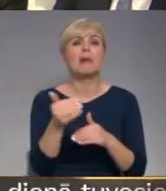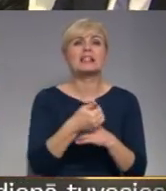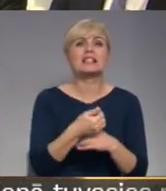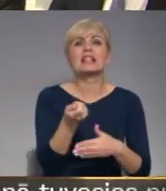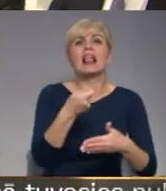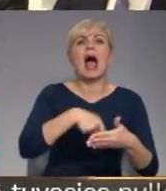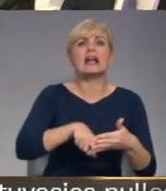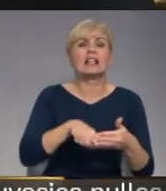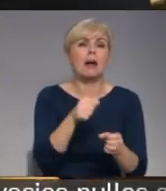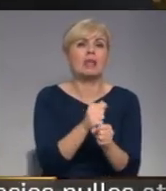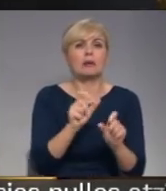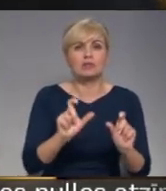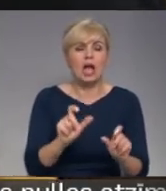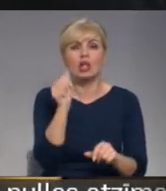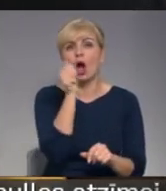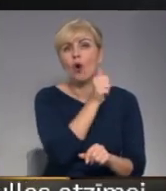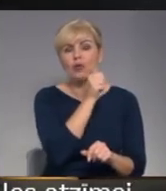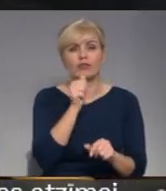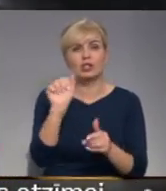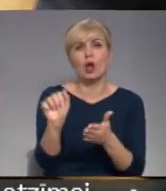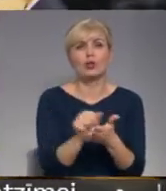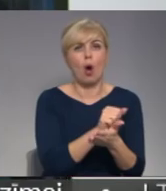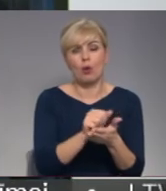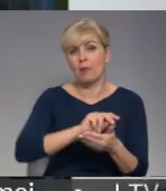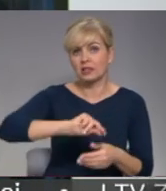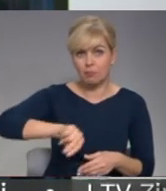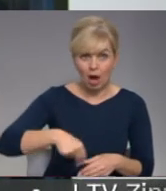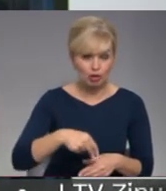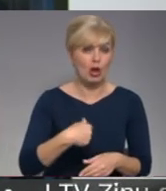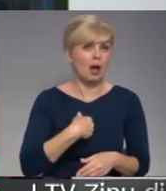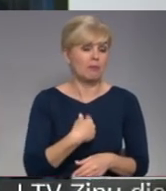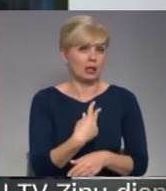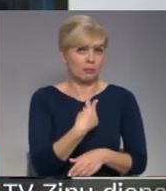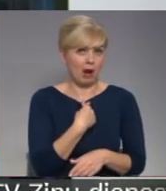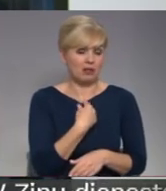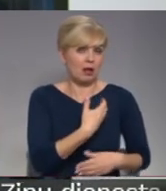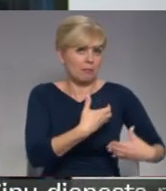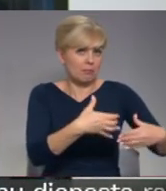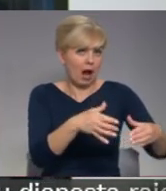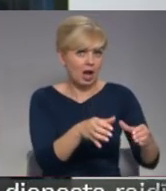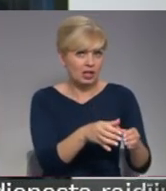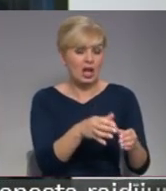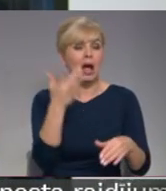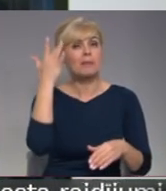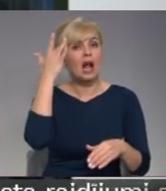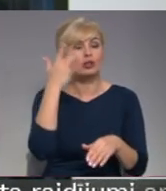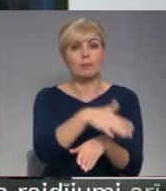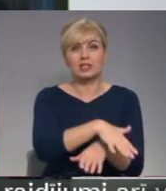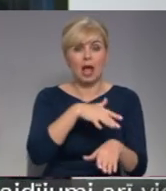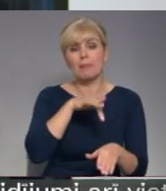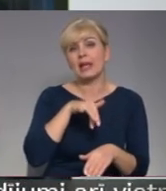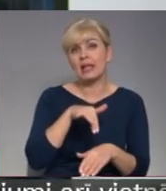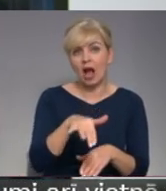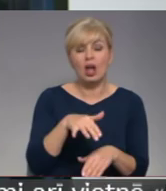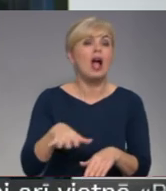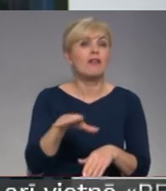sēdēm un arī par konfidencialitātes dokumentu parakstīšanu. Man pārsteidz arī, ka partija, kura principā Saeimā iegāja ar to,